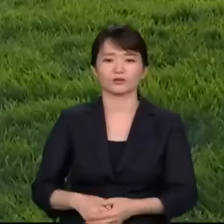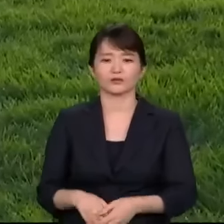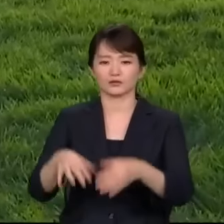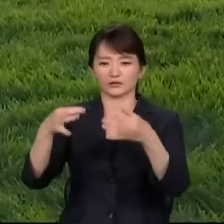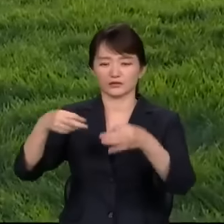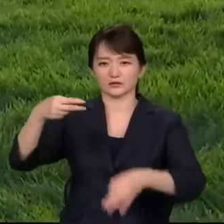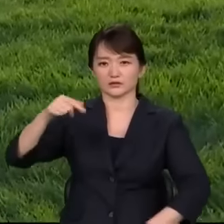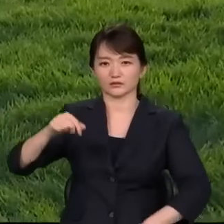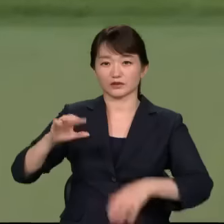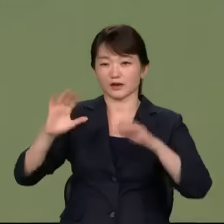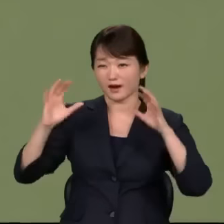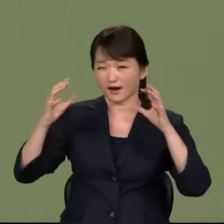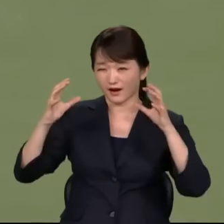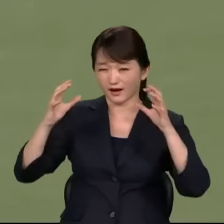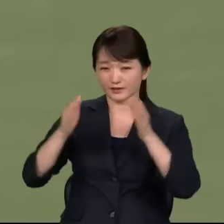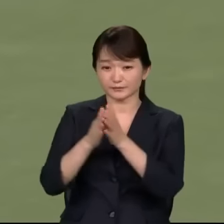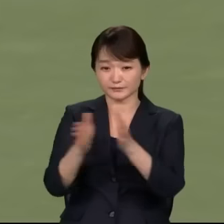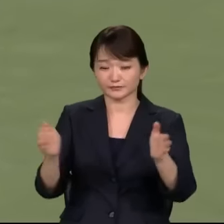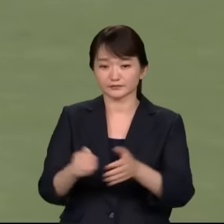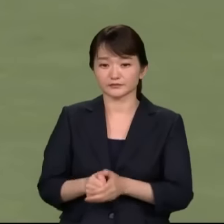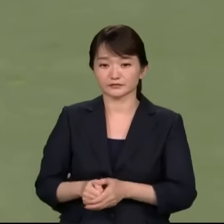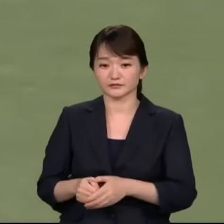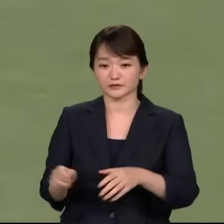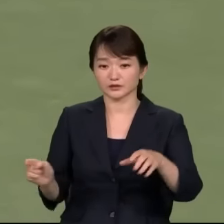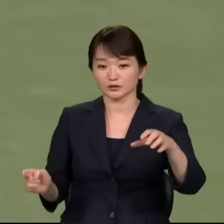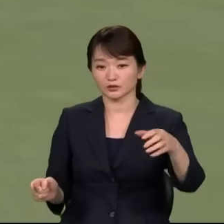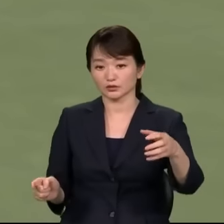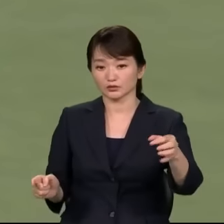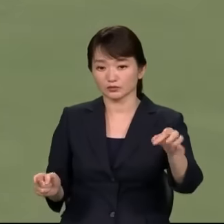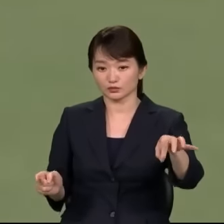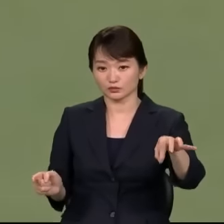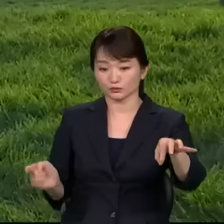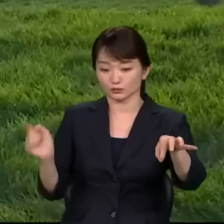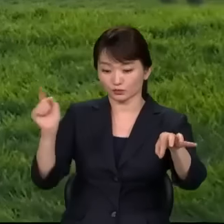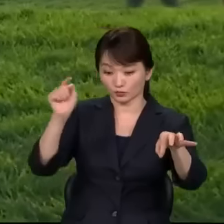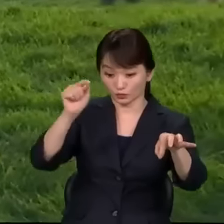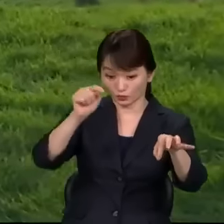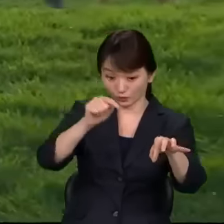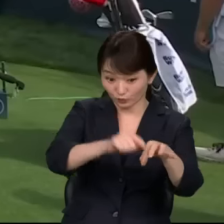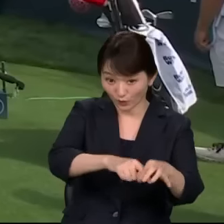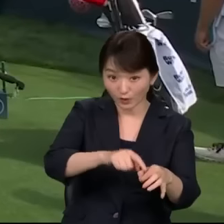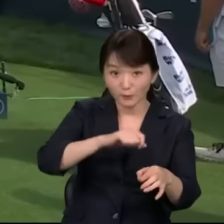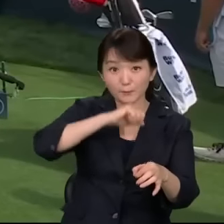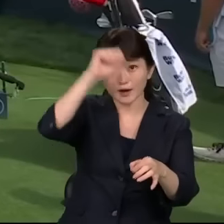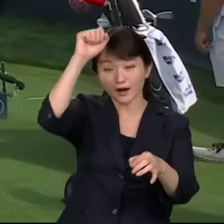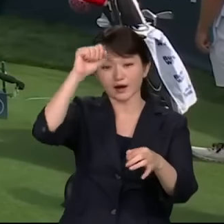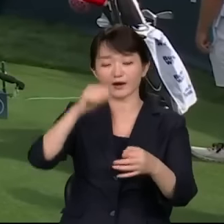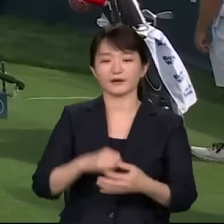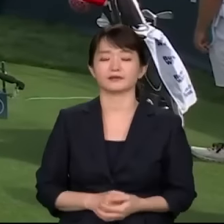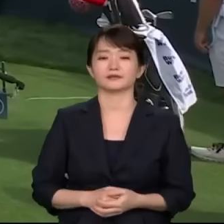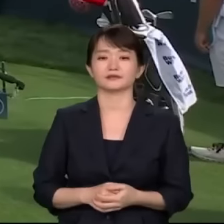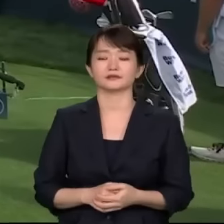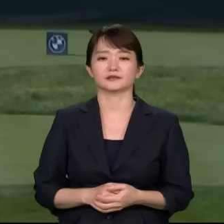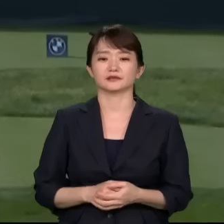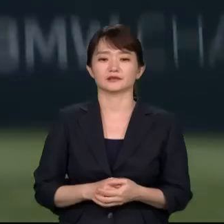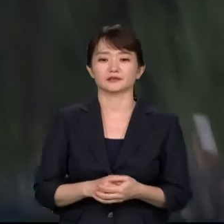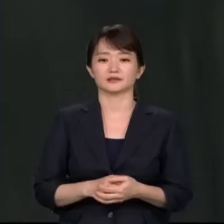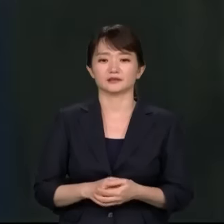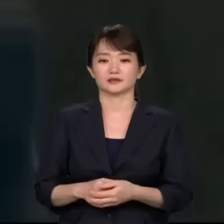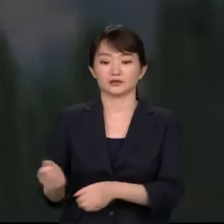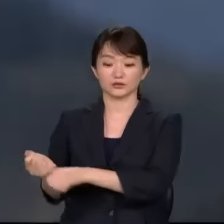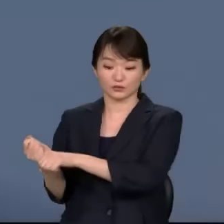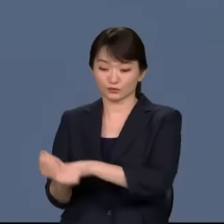환호로 시작했습니다. 공을 살짝 띄워서 버디를 챙긴 5번 홀, 샷은 정확했습니다. 파3 16번 홀에선 모두를 놀라게